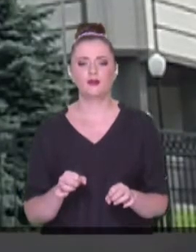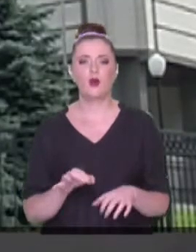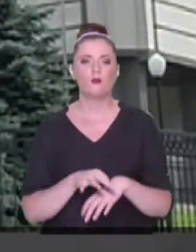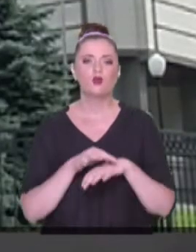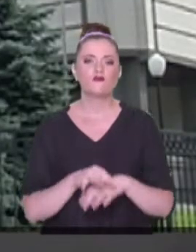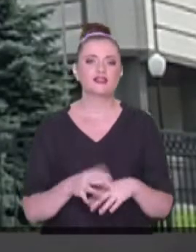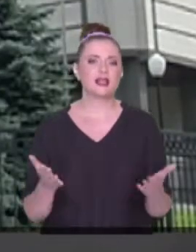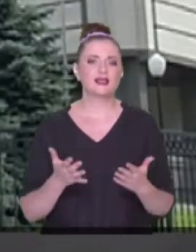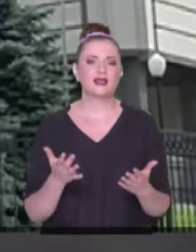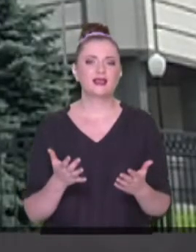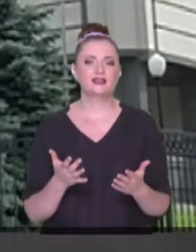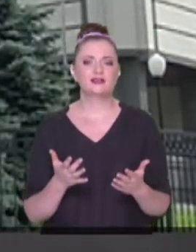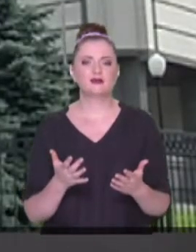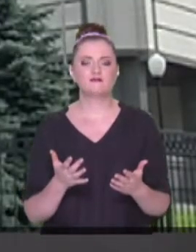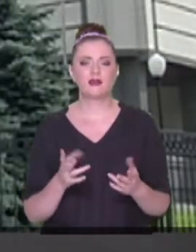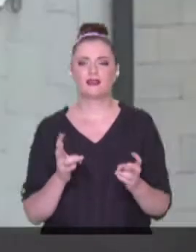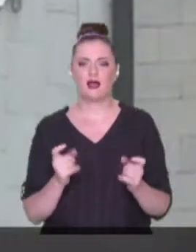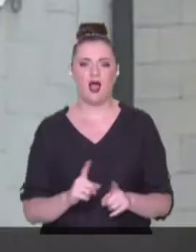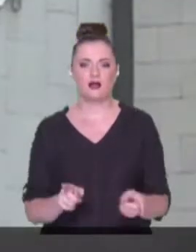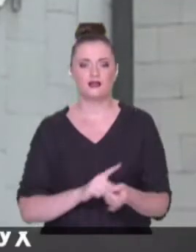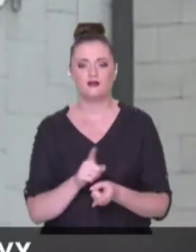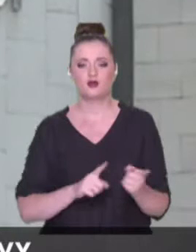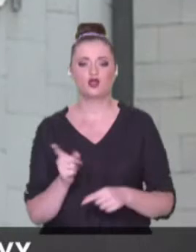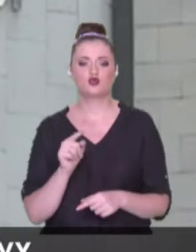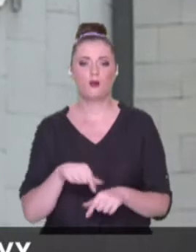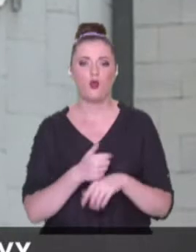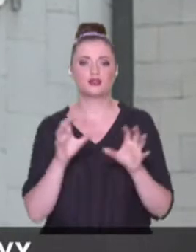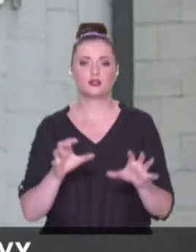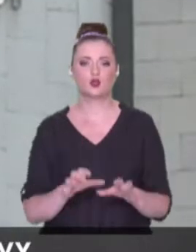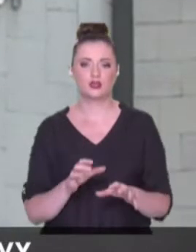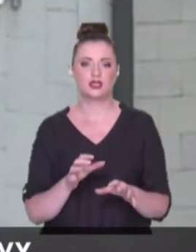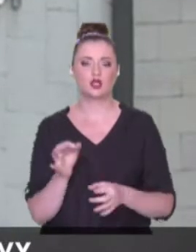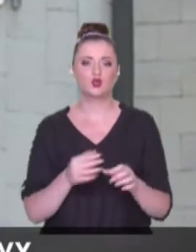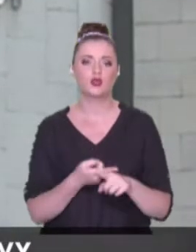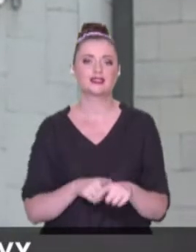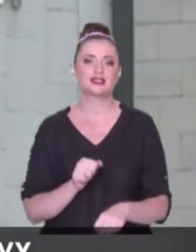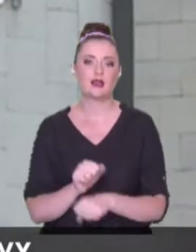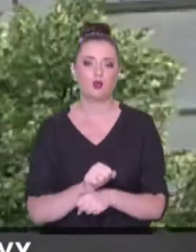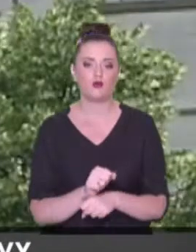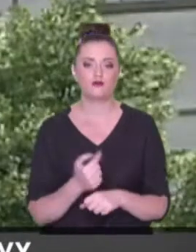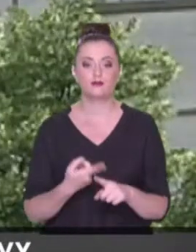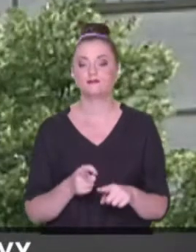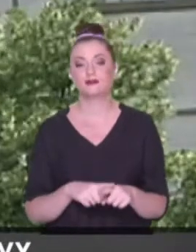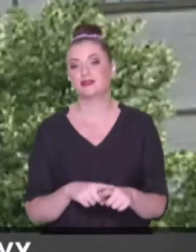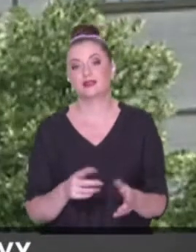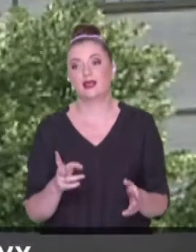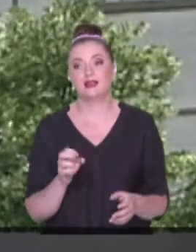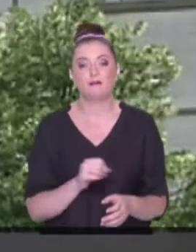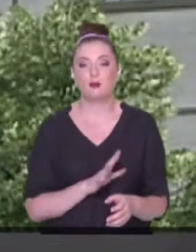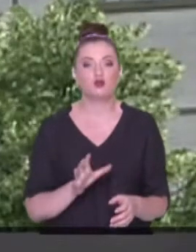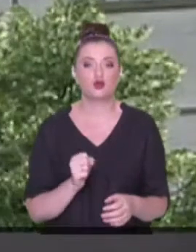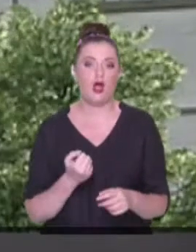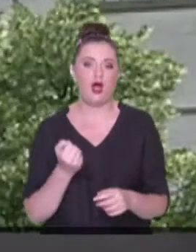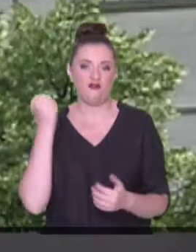провести якісь там нереальні реформи, і для того, щоб, власне, Конституційний суд це заблокував, це область, ну, навіть не припущення, а більше